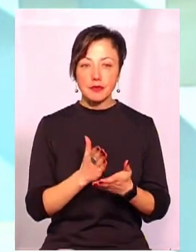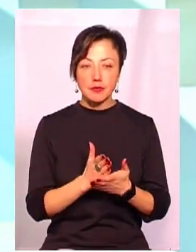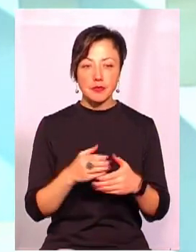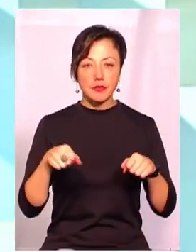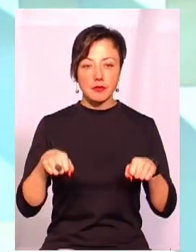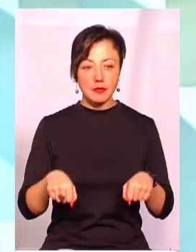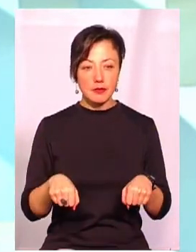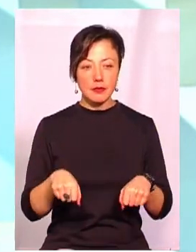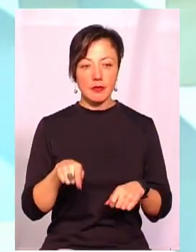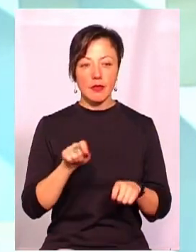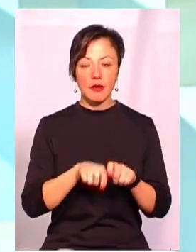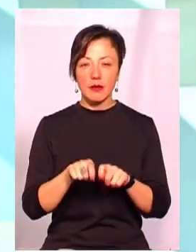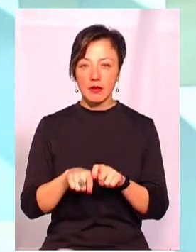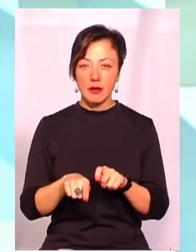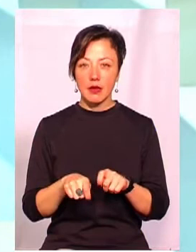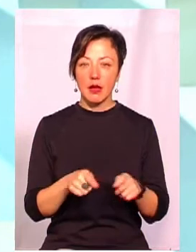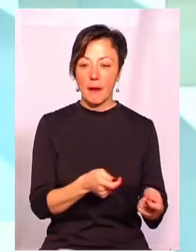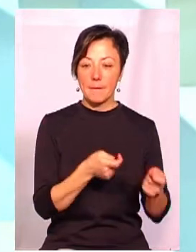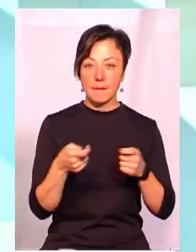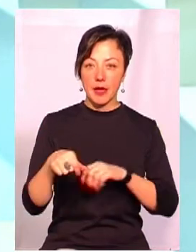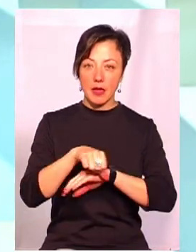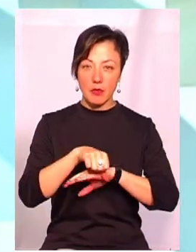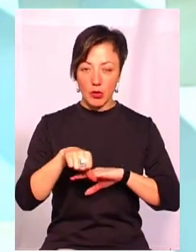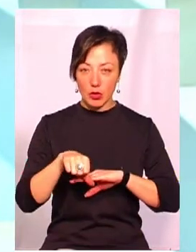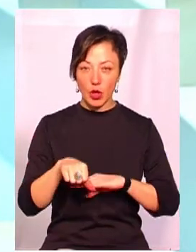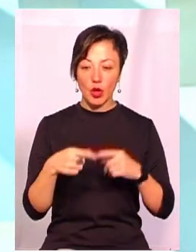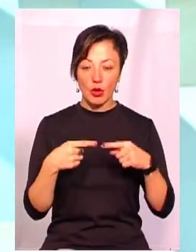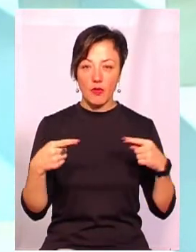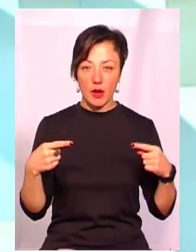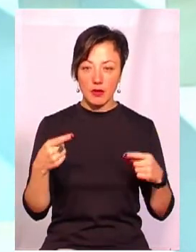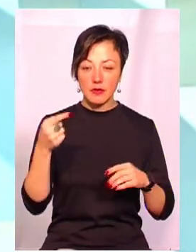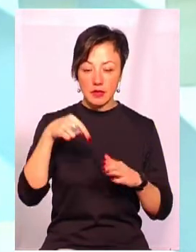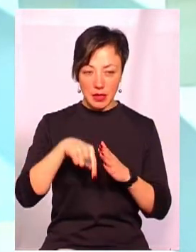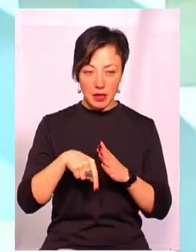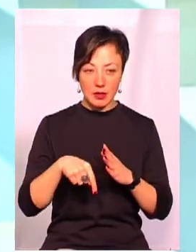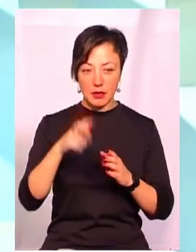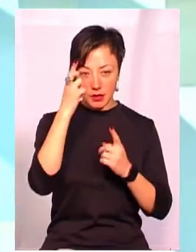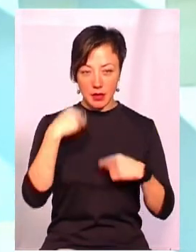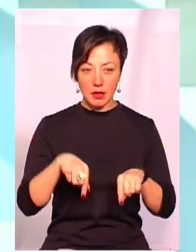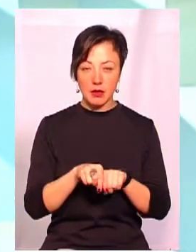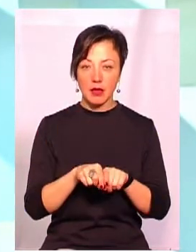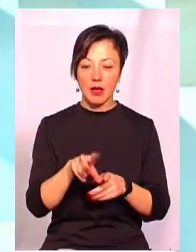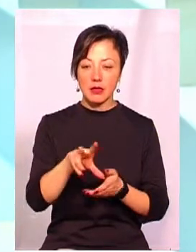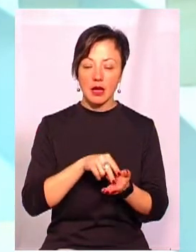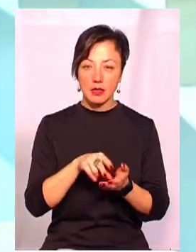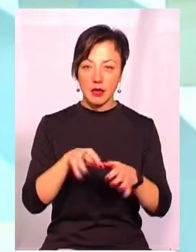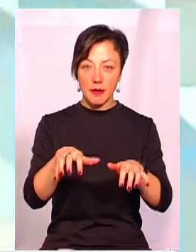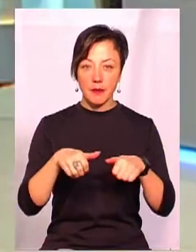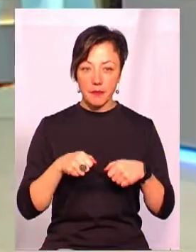матимуть право перевіряти імпорт, проходження товару всередині країни, відбирати